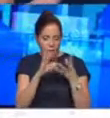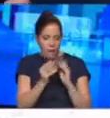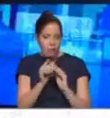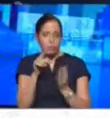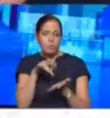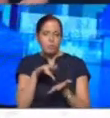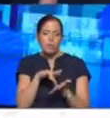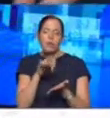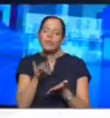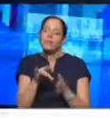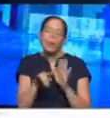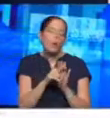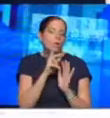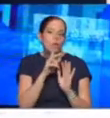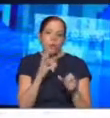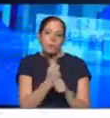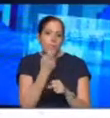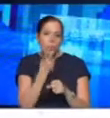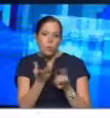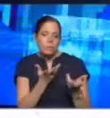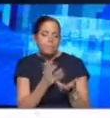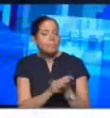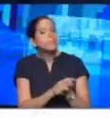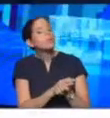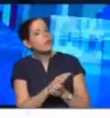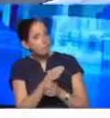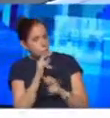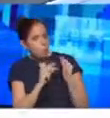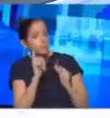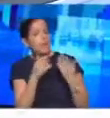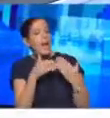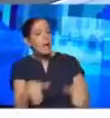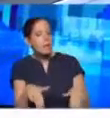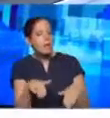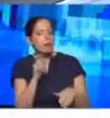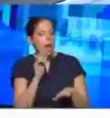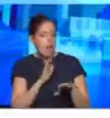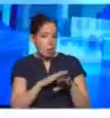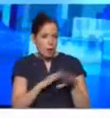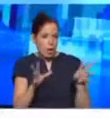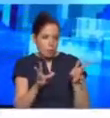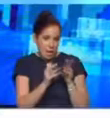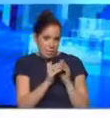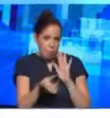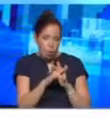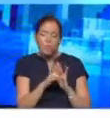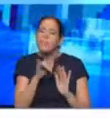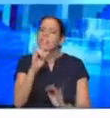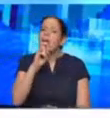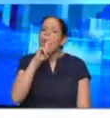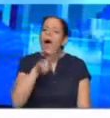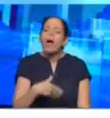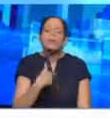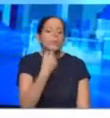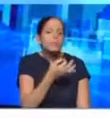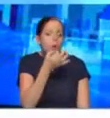החוק, אני לא מצליח לראות כן, איך הדבר הזה עובר. כן, הרבה דובר שצריך להגביל את הכהונה ביחד עם החוק הזה, אבל יערה, אני רוצה באמת לשאול אותך